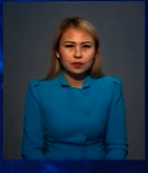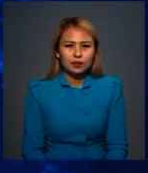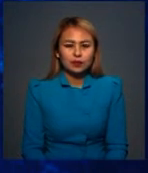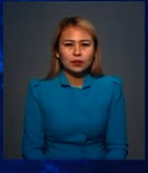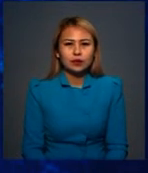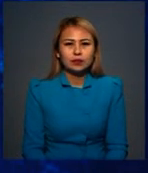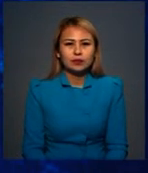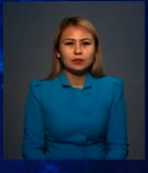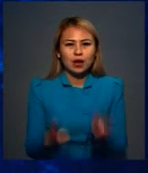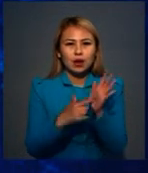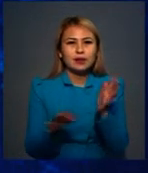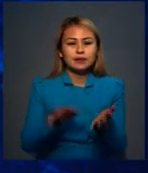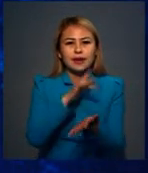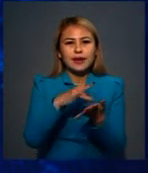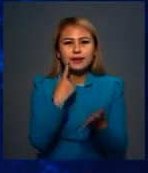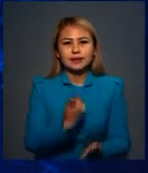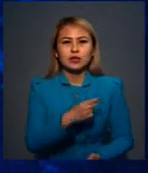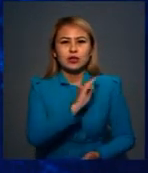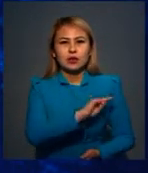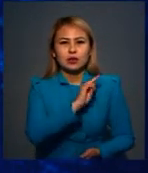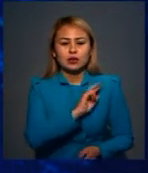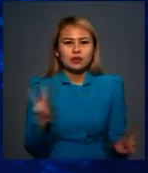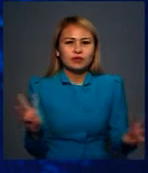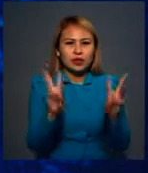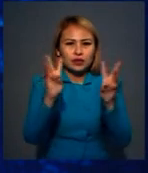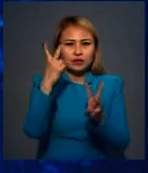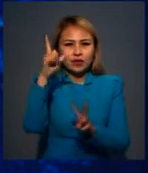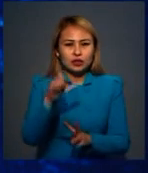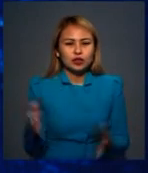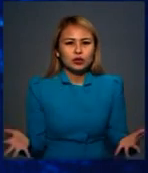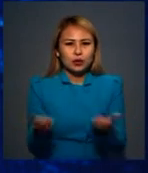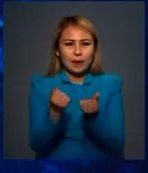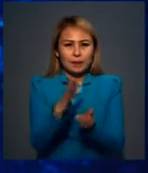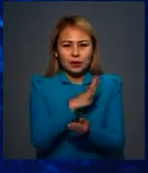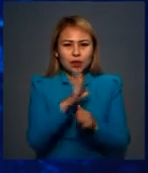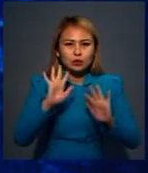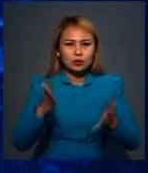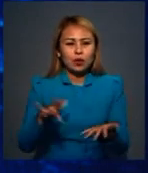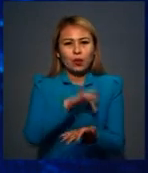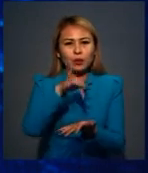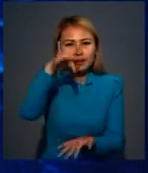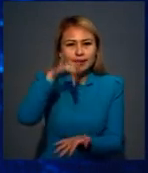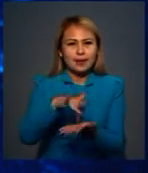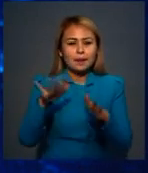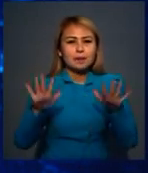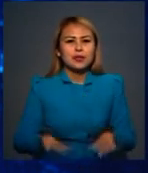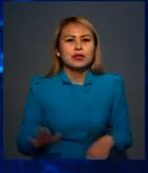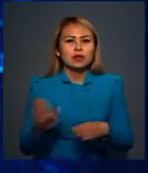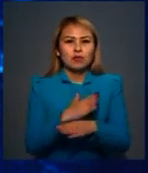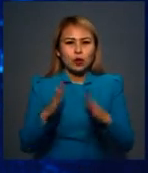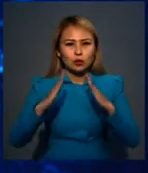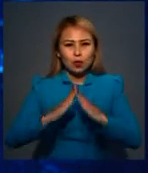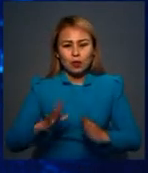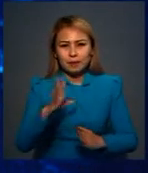Өзге де жаңалықтарға, Қарағанды қаласында әскери қызметші өрттен екі адамды құтқарып қалды. Тілсіз жау қала орталығында орналасқан жеке